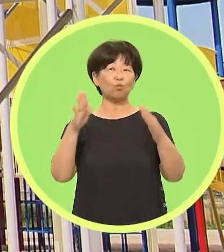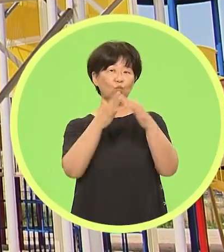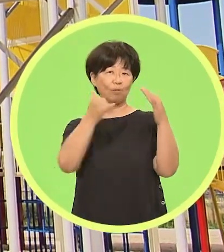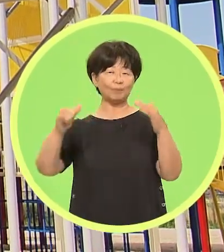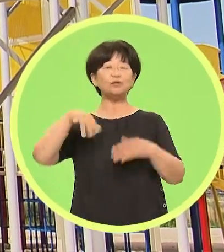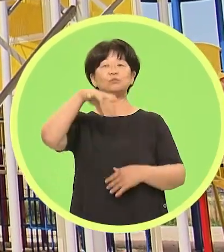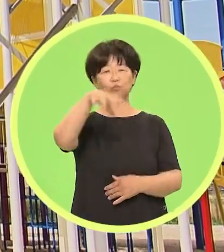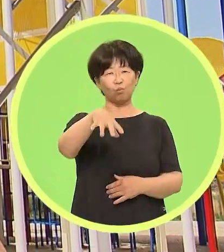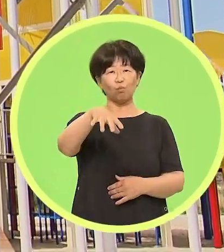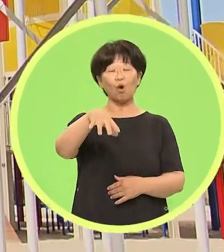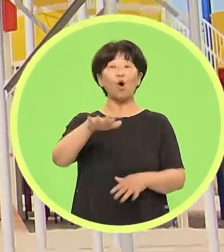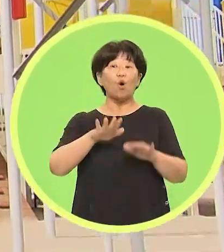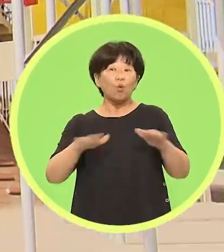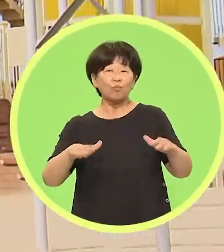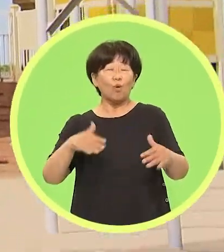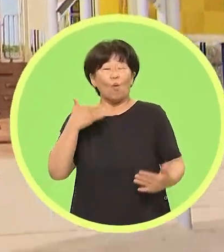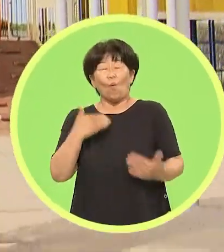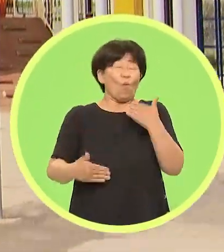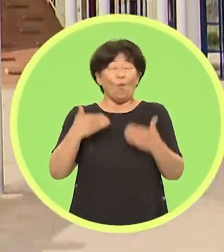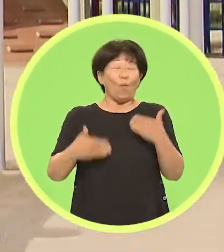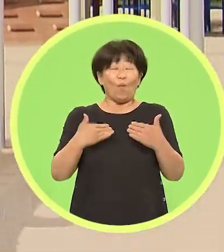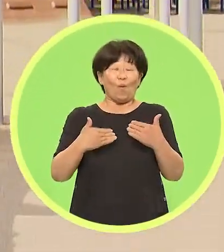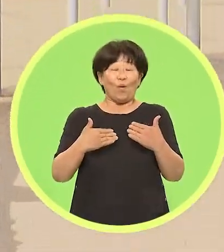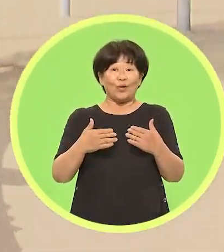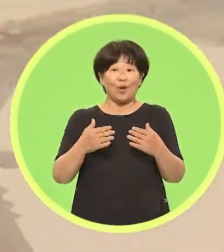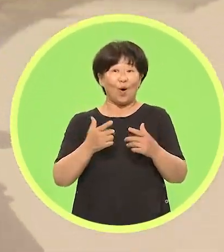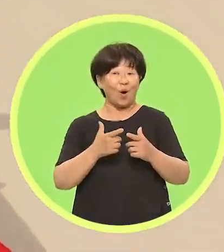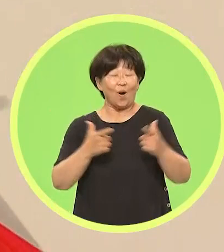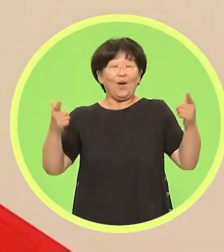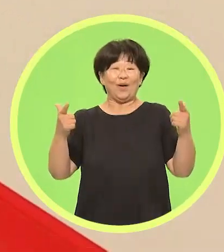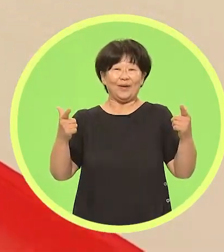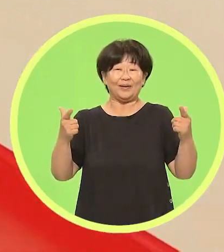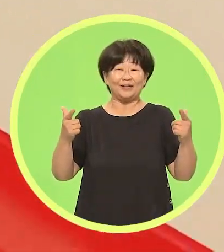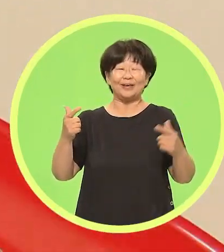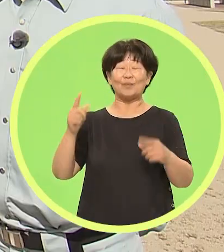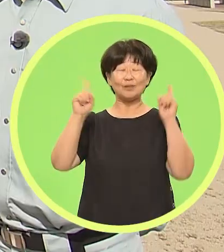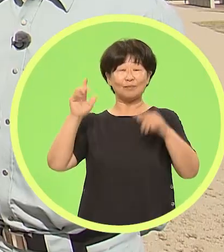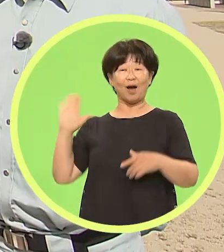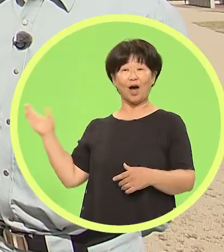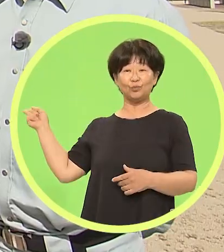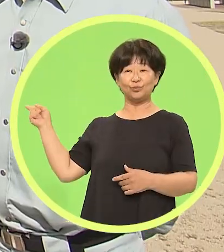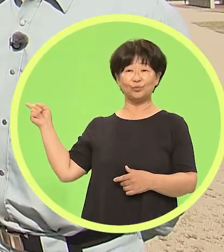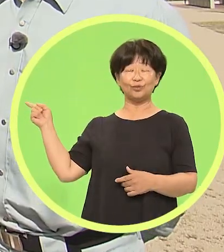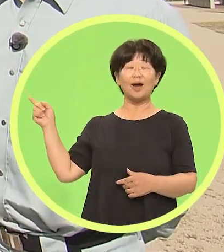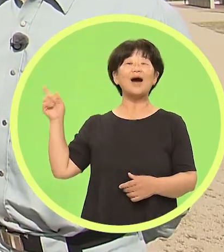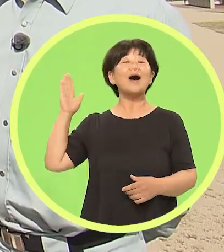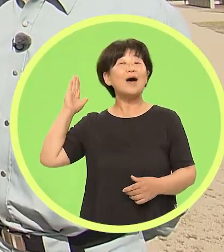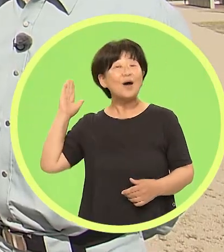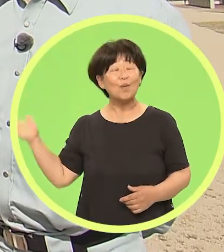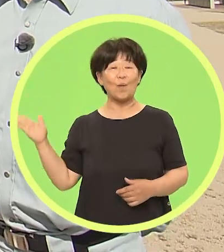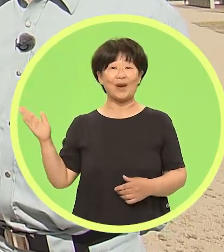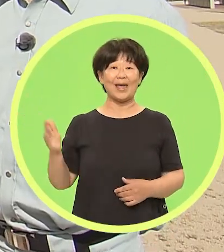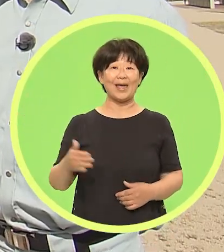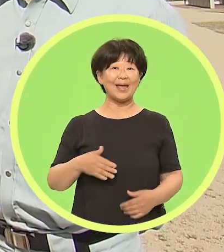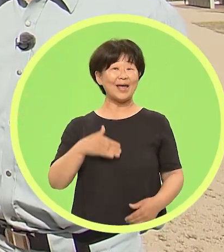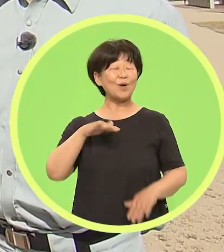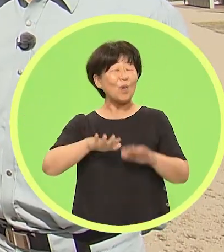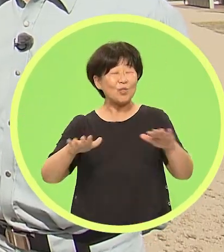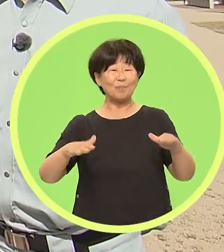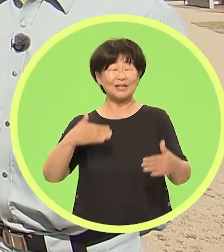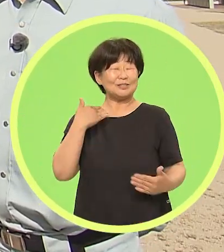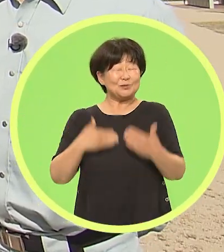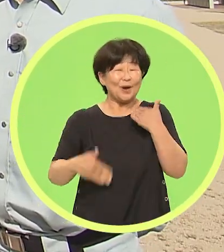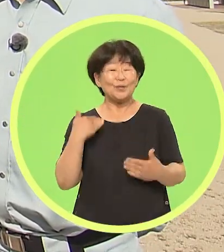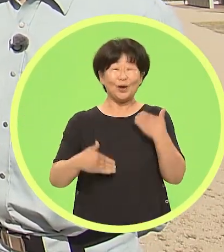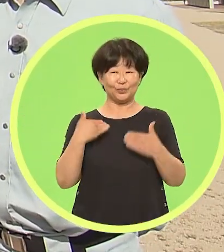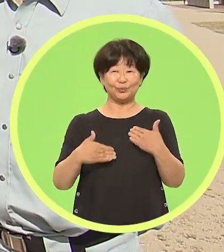ゾーンには子供たちが大喜びのこの大型遊具があります。 こんな大きな遊具、子供たちもワ